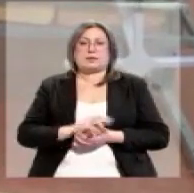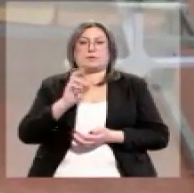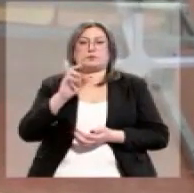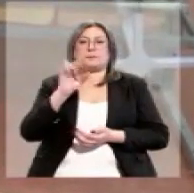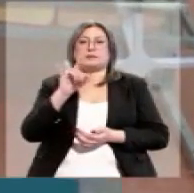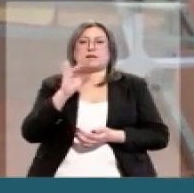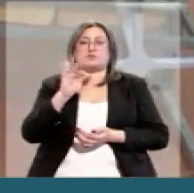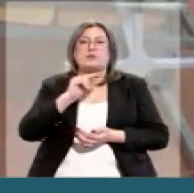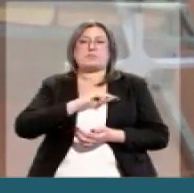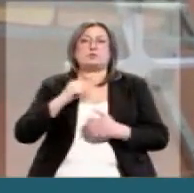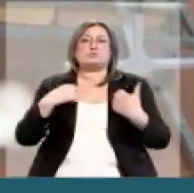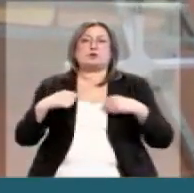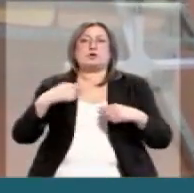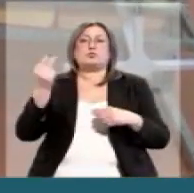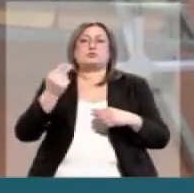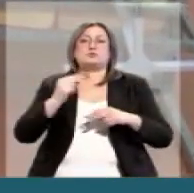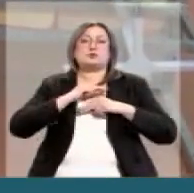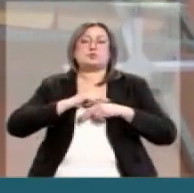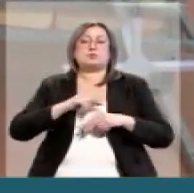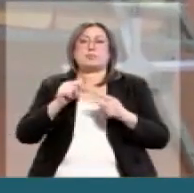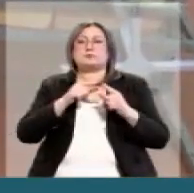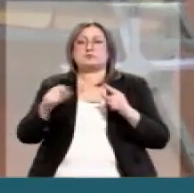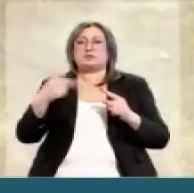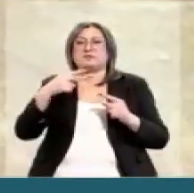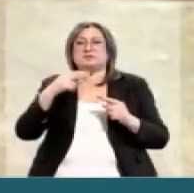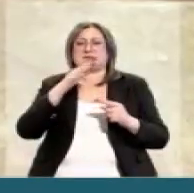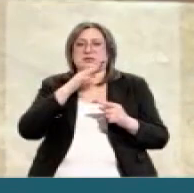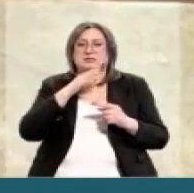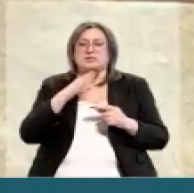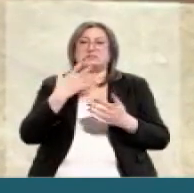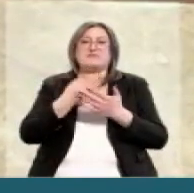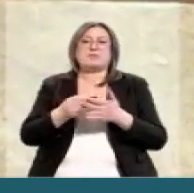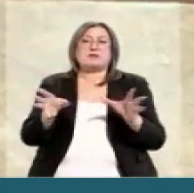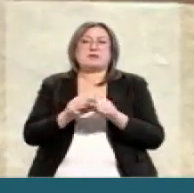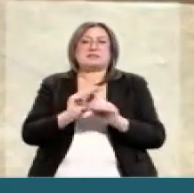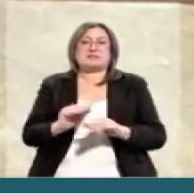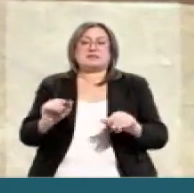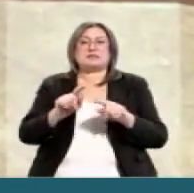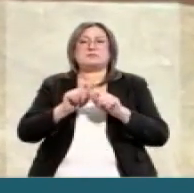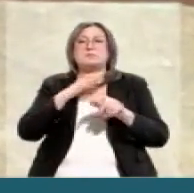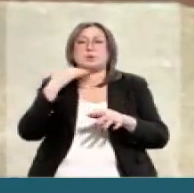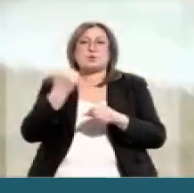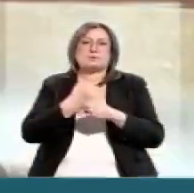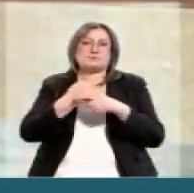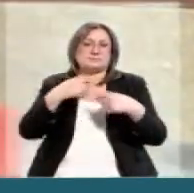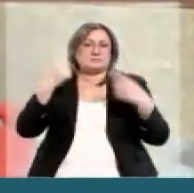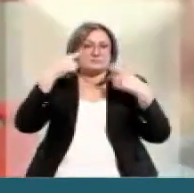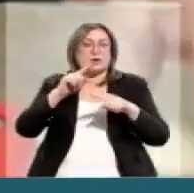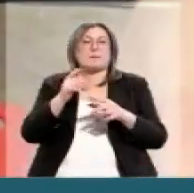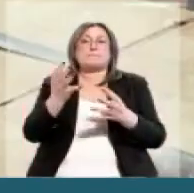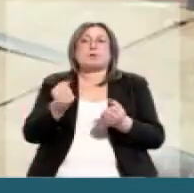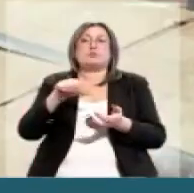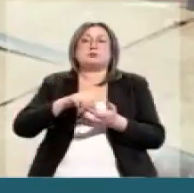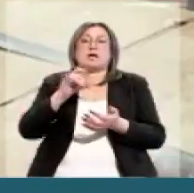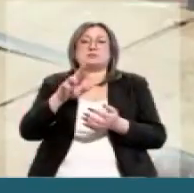Бауржан Бектасов работает учителем художественного труда на протяжении 20 лет. Со своими учениками он создал немало изделий. Принять участие в